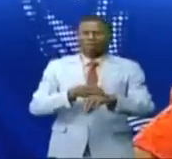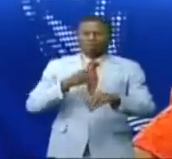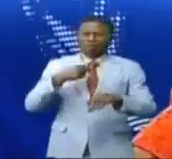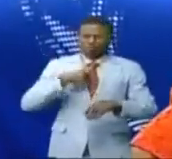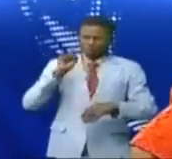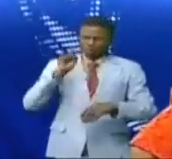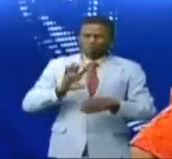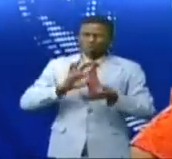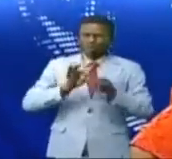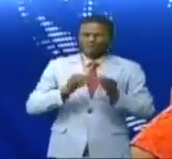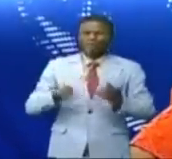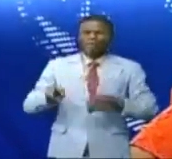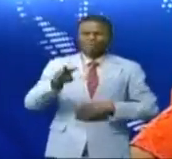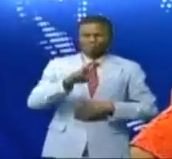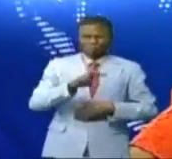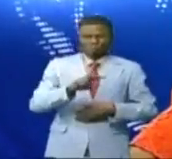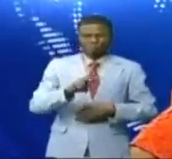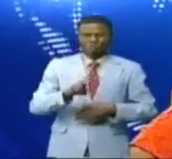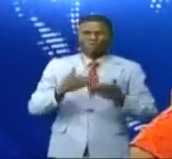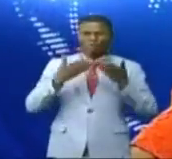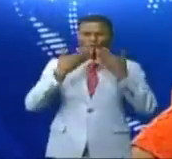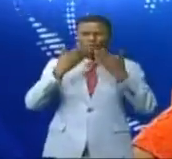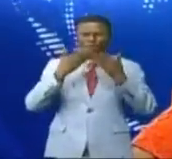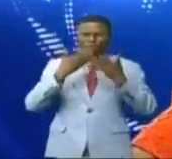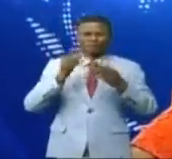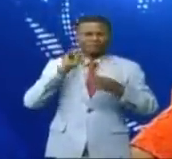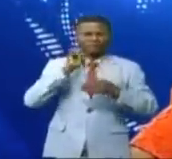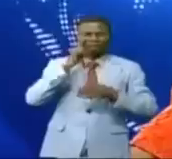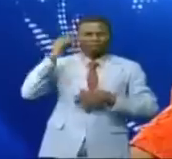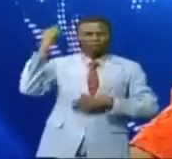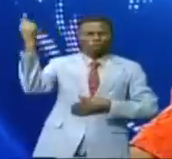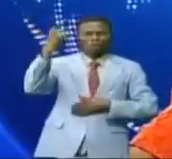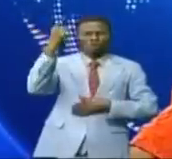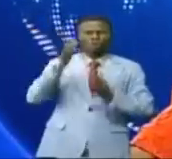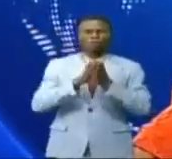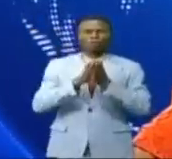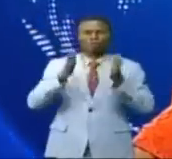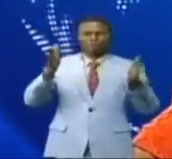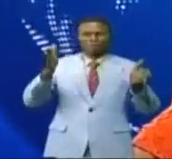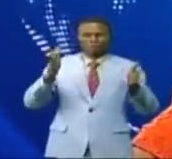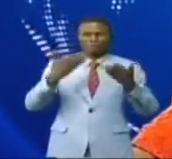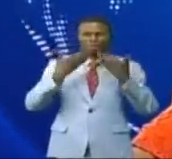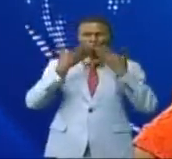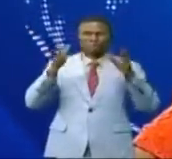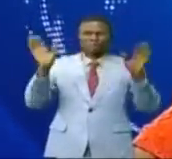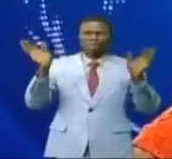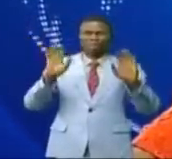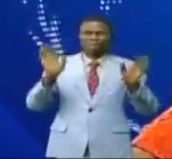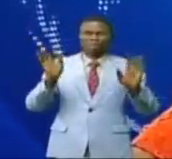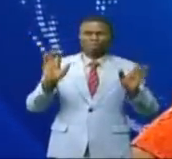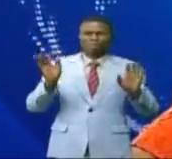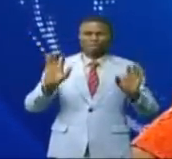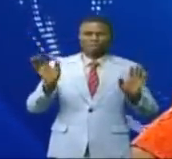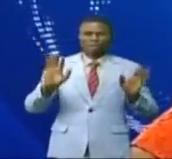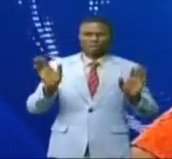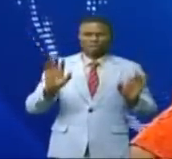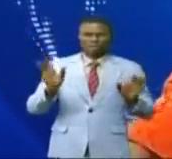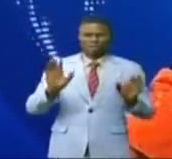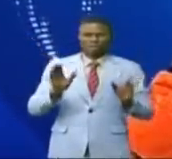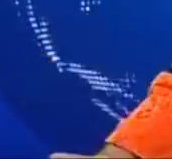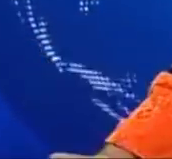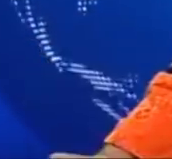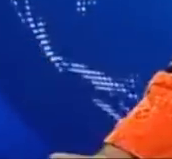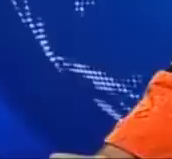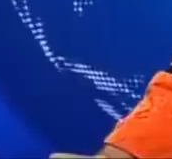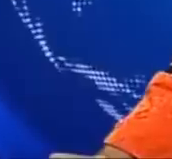petits crédits dont réalisé sous la coordination de joseph oscars en ballots moi je vous retrouve demain si dieu le veut